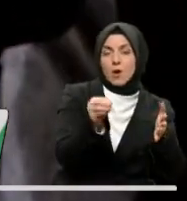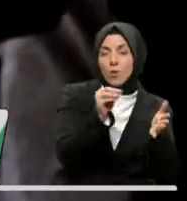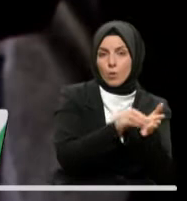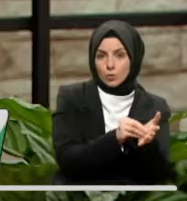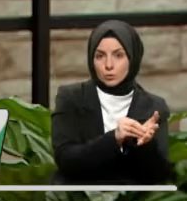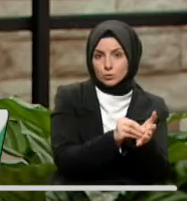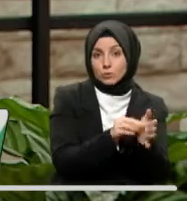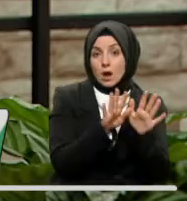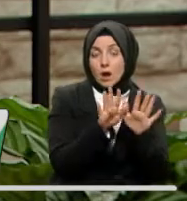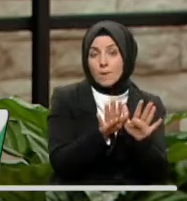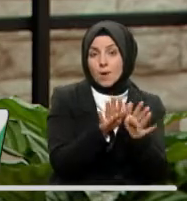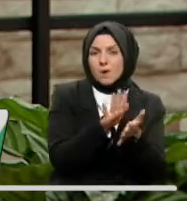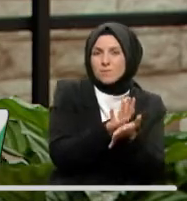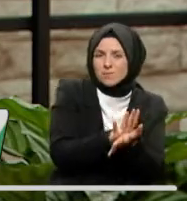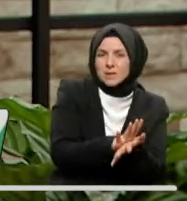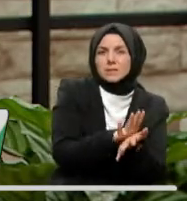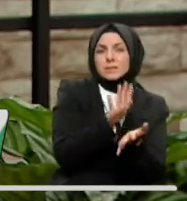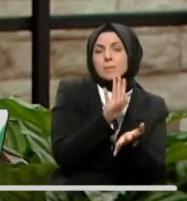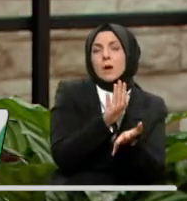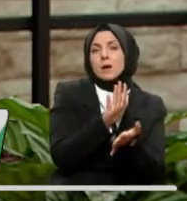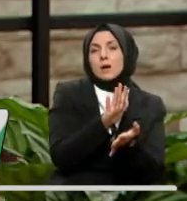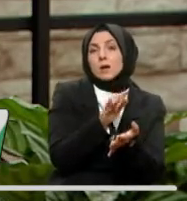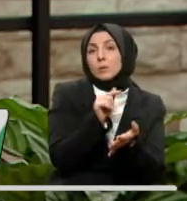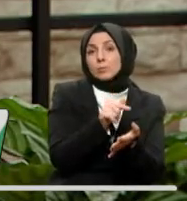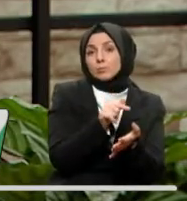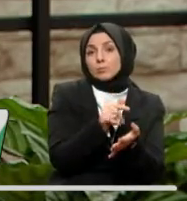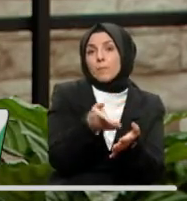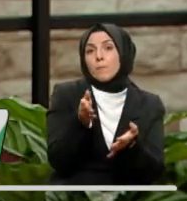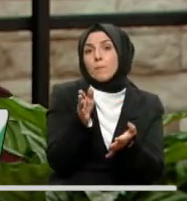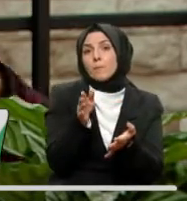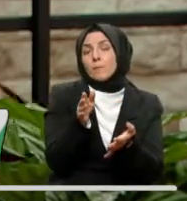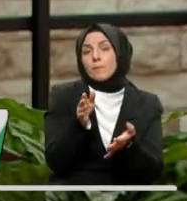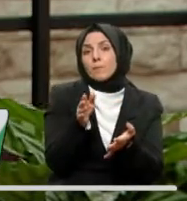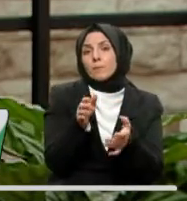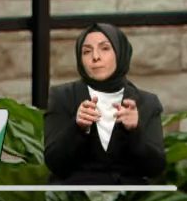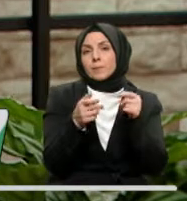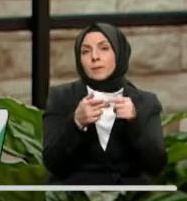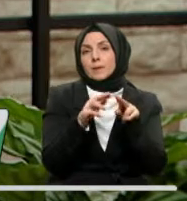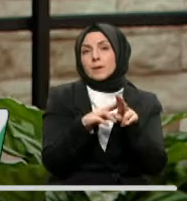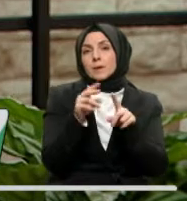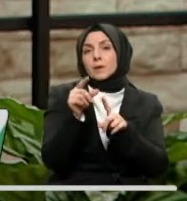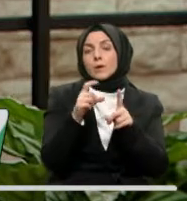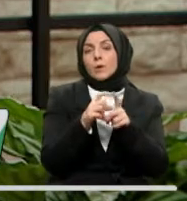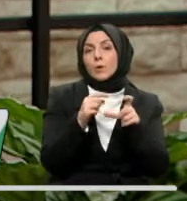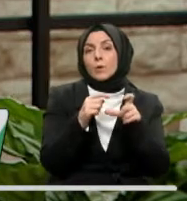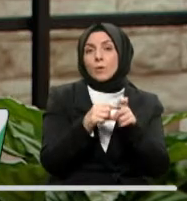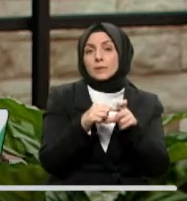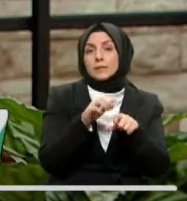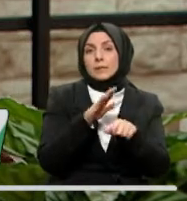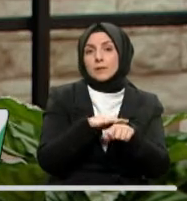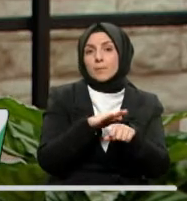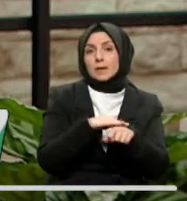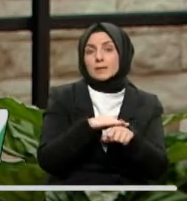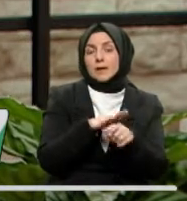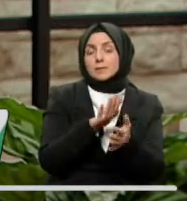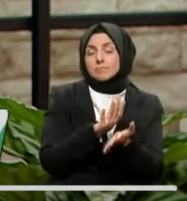ama bastırma yapacaksınız bakın burada nedir burada bastıracak ki kök etrafında boşluk olması kökler kurumasın diye boşluk